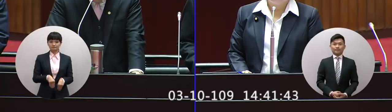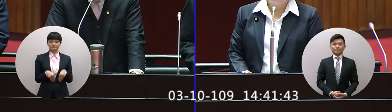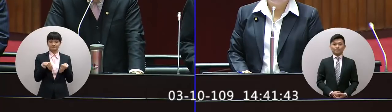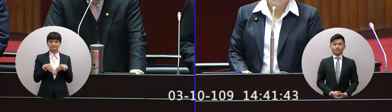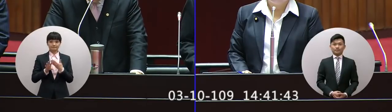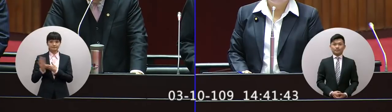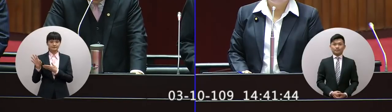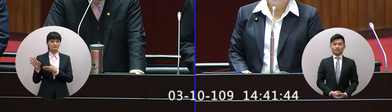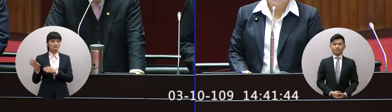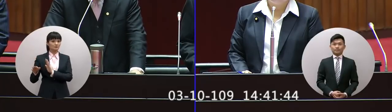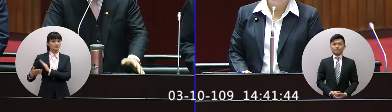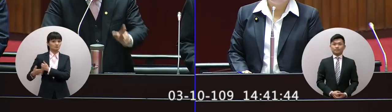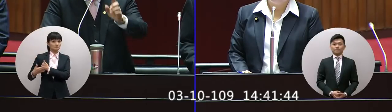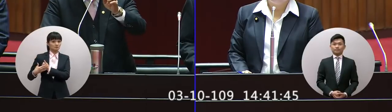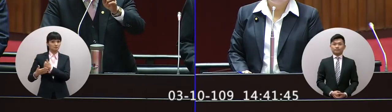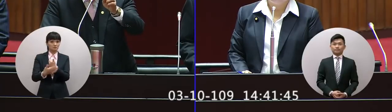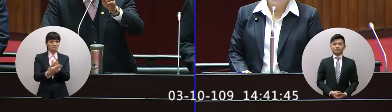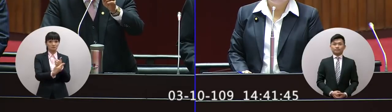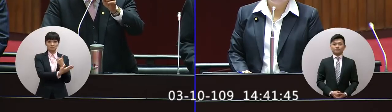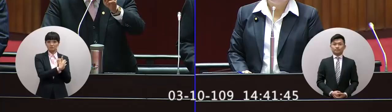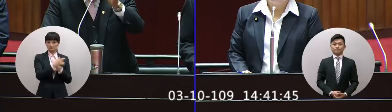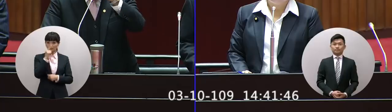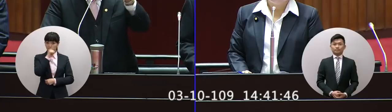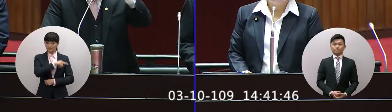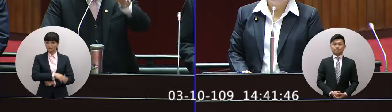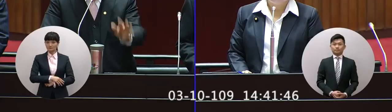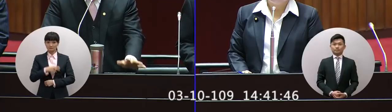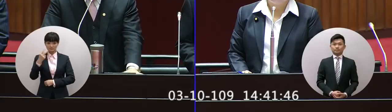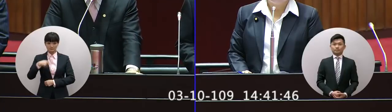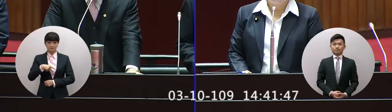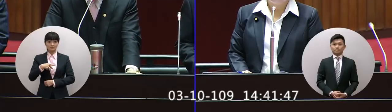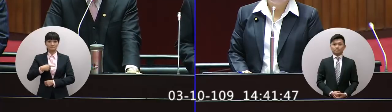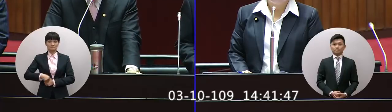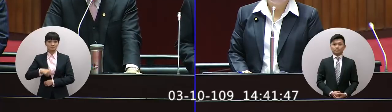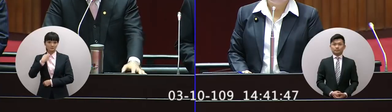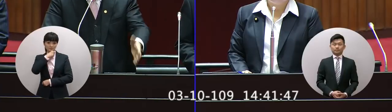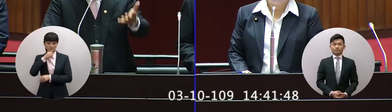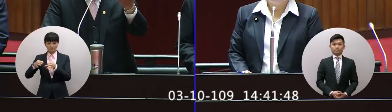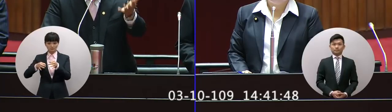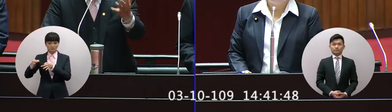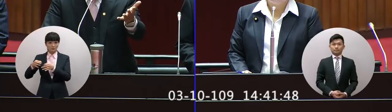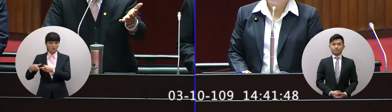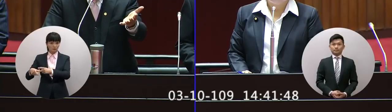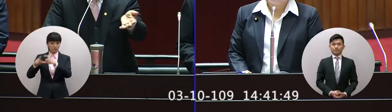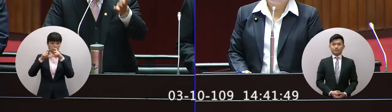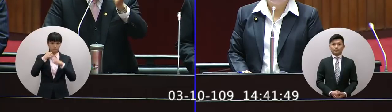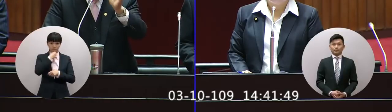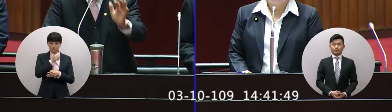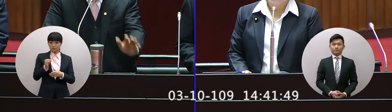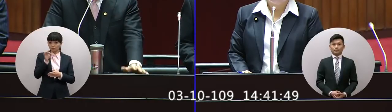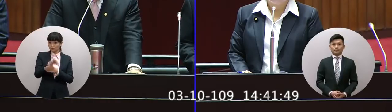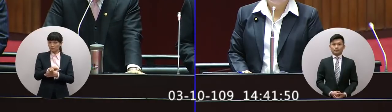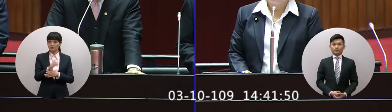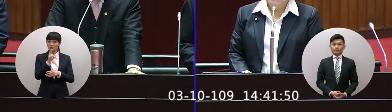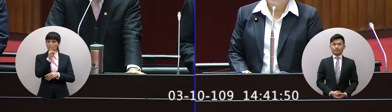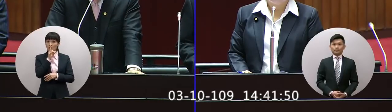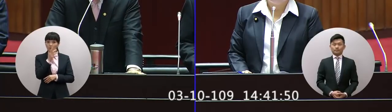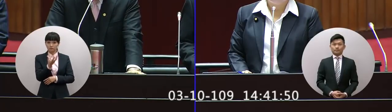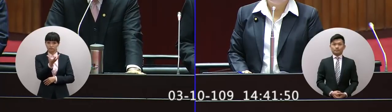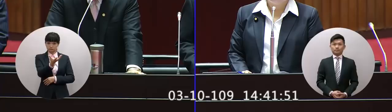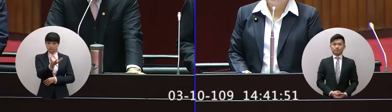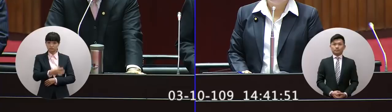商回台的投资，台中是占很大的部分，没有电，也没有人愿